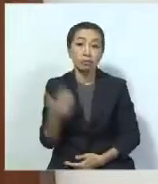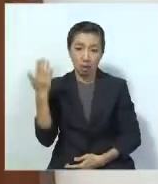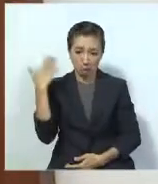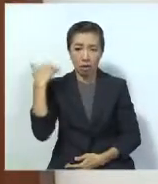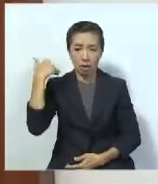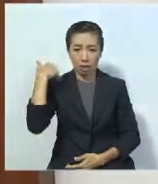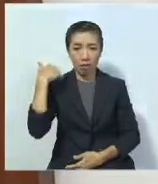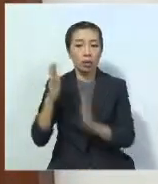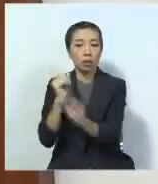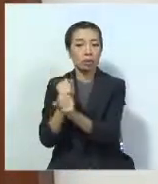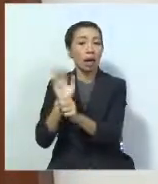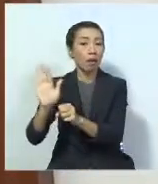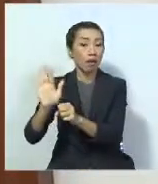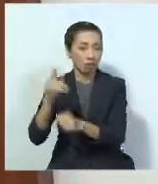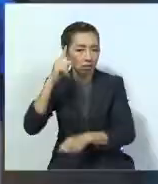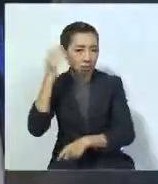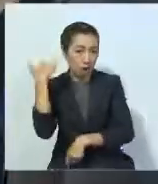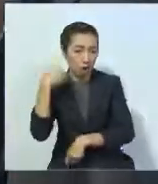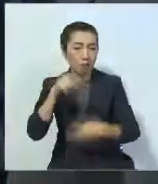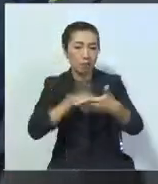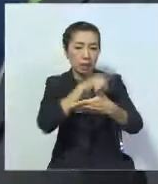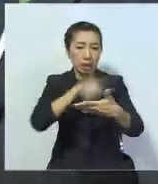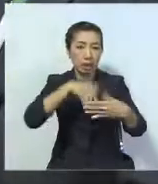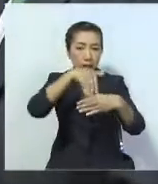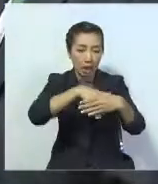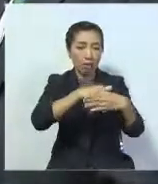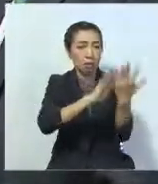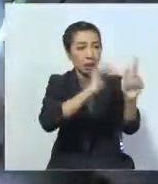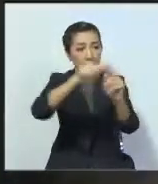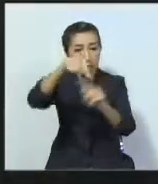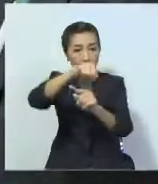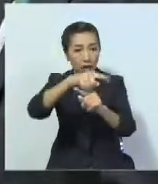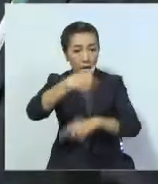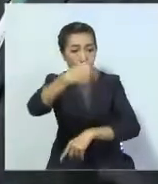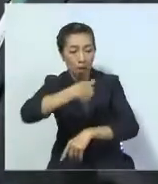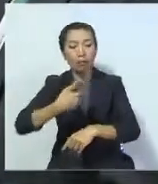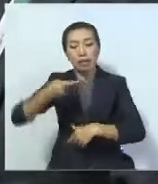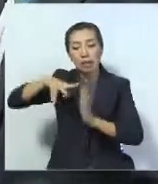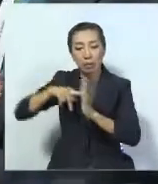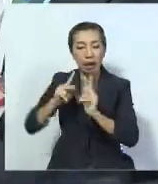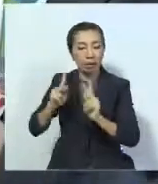มาก็มีการส่งเจ้าหน้าที่ไปสังเกตการเลือกตั้งในหลายประเทศตามที่สมาชิกร้องข